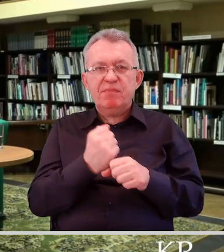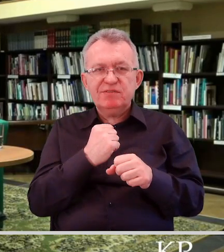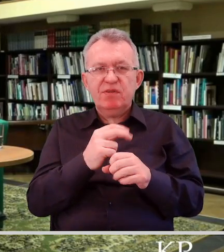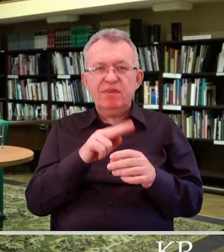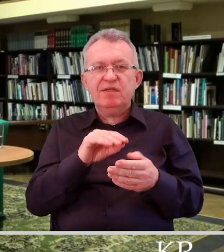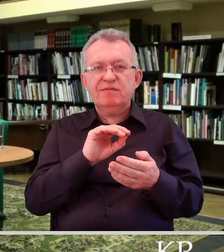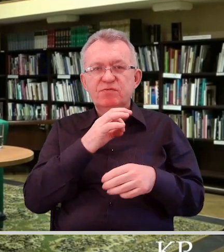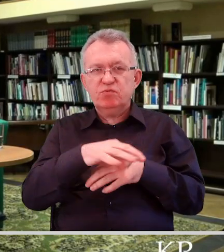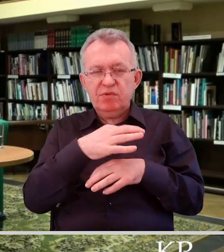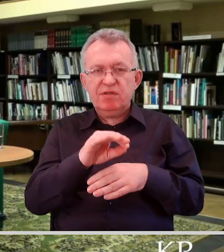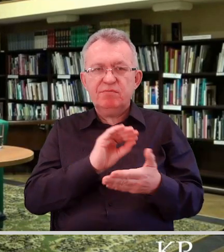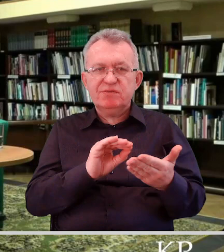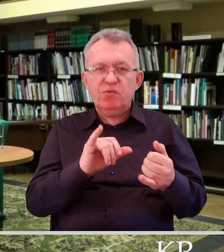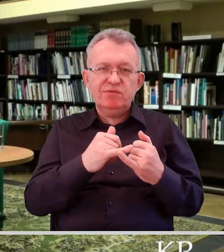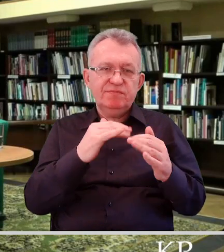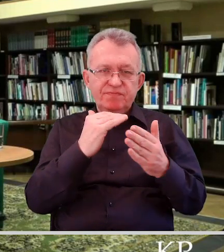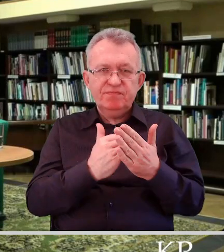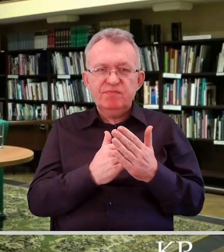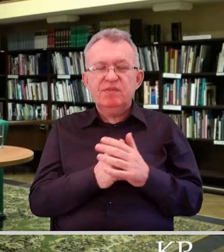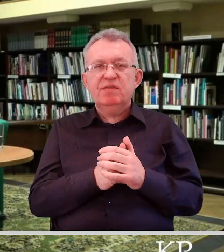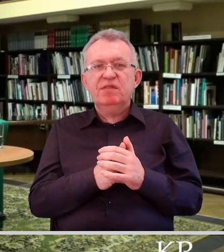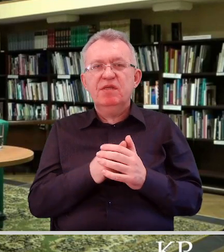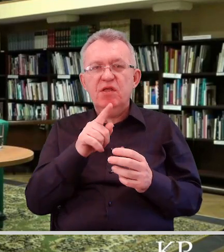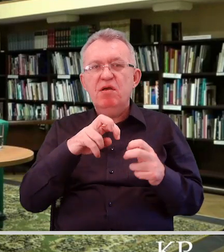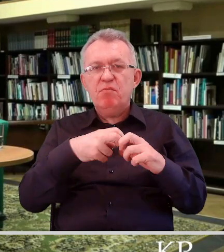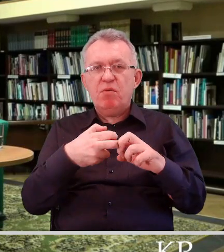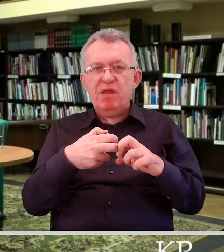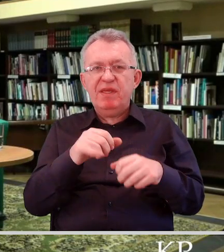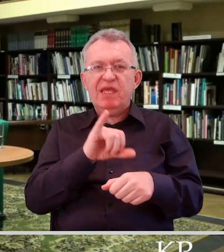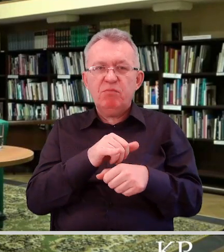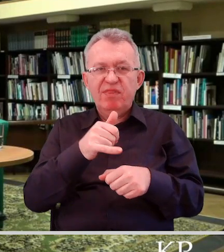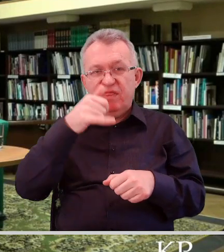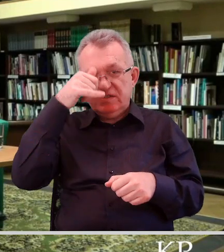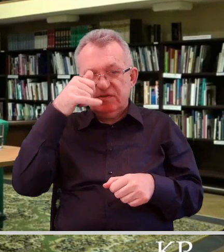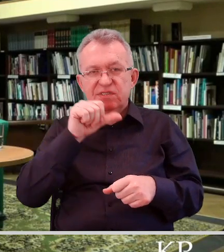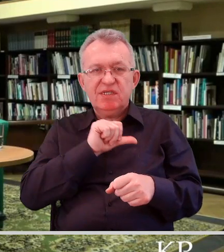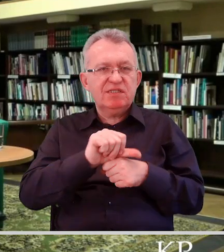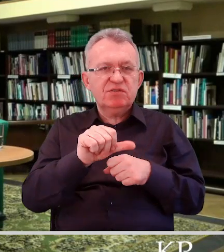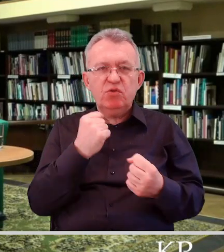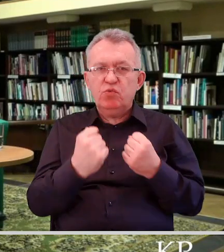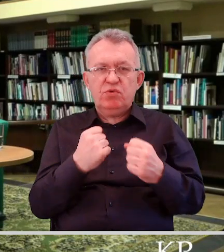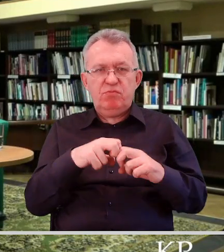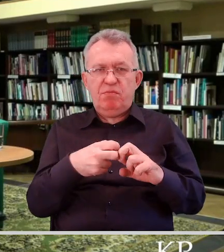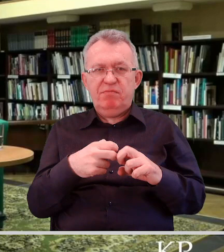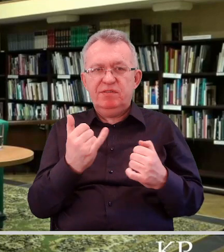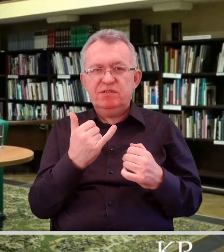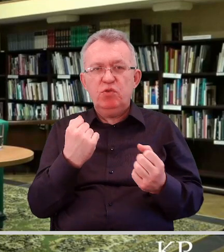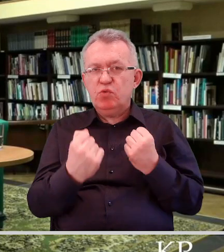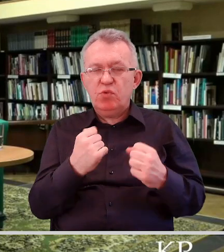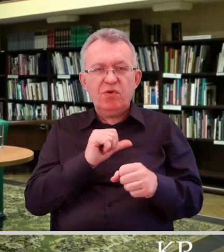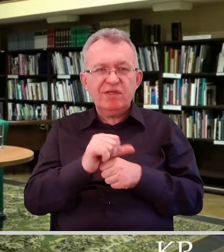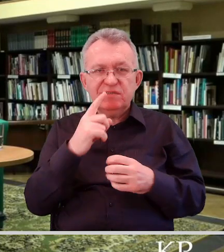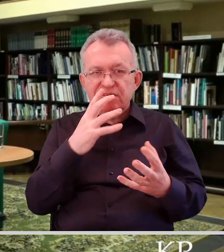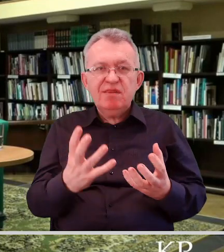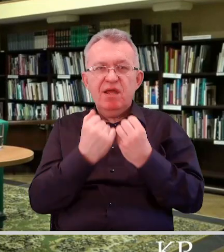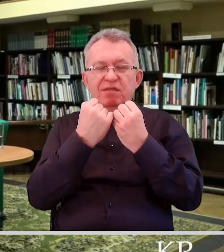studiach pisarskich nad różnymi tekstami, to problem imion i nazwisk jest jednym z trudniejszych. Bardzo trudno jest